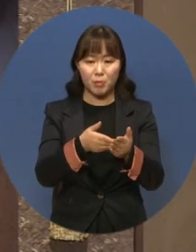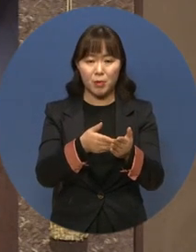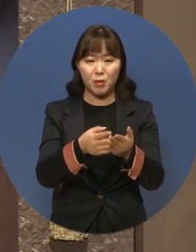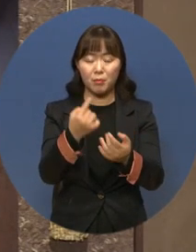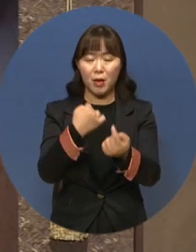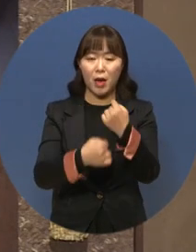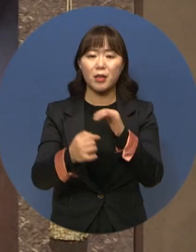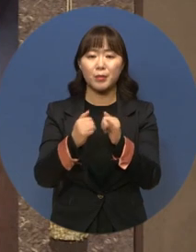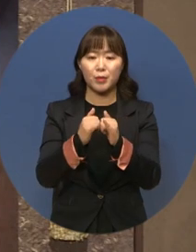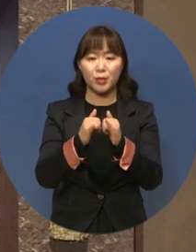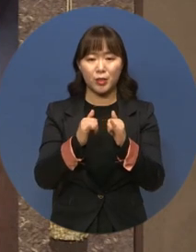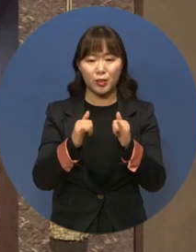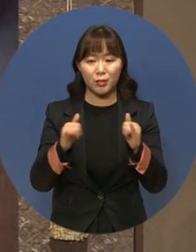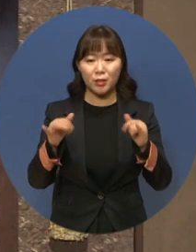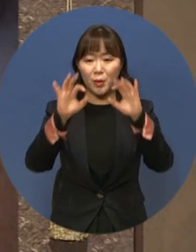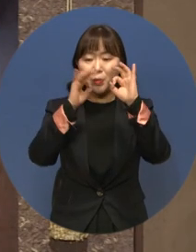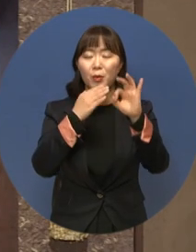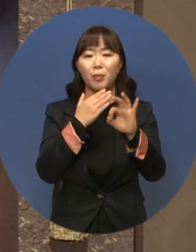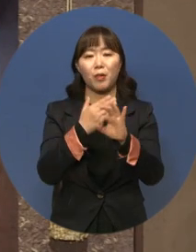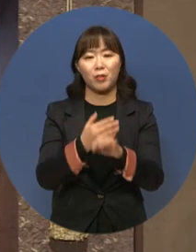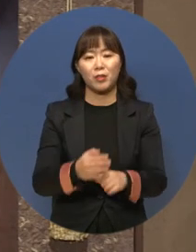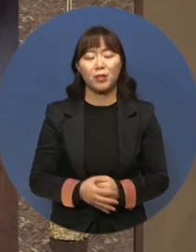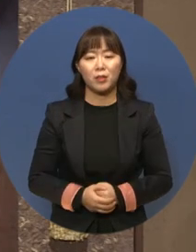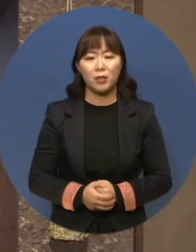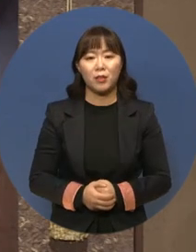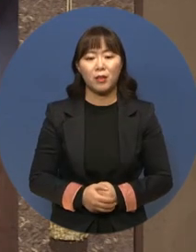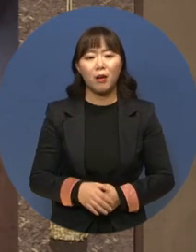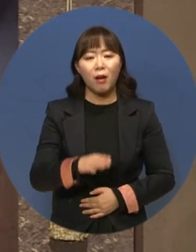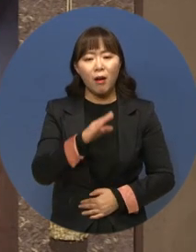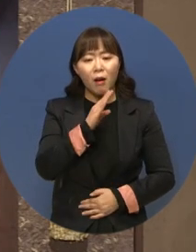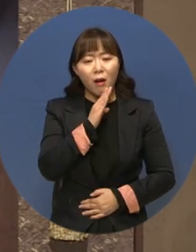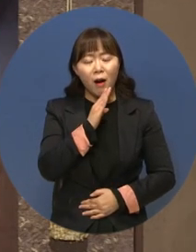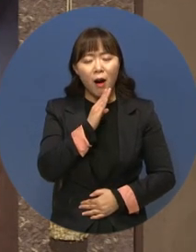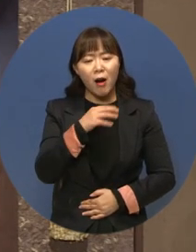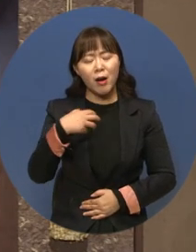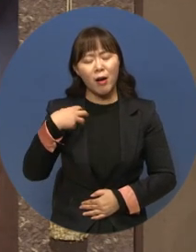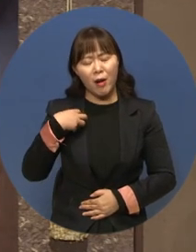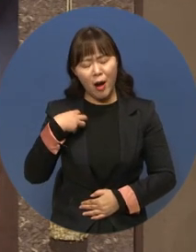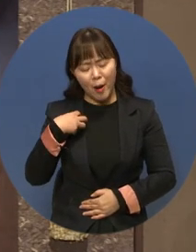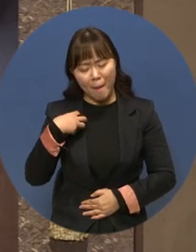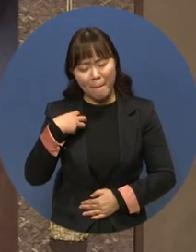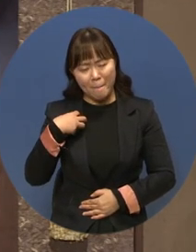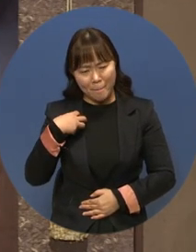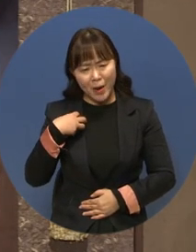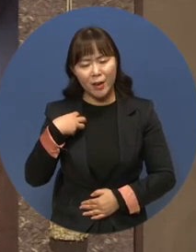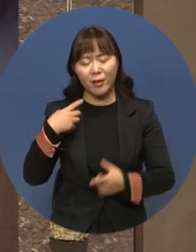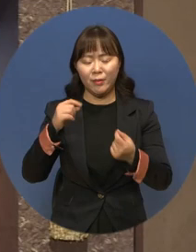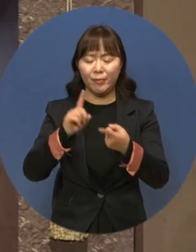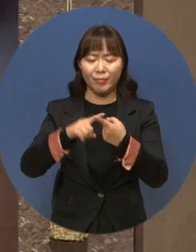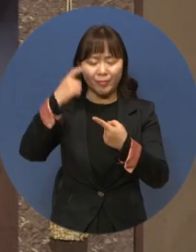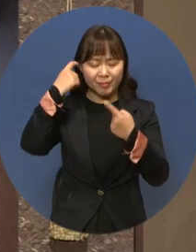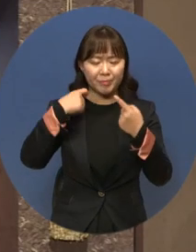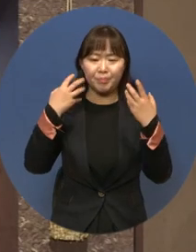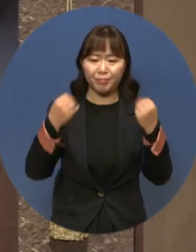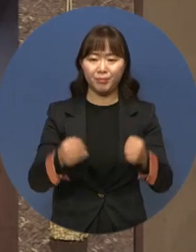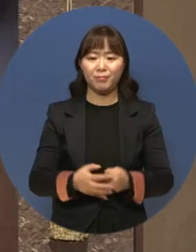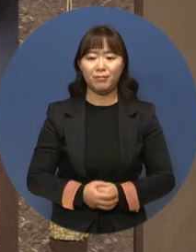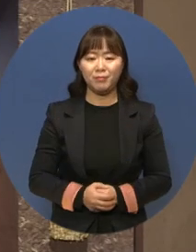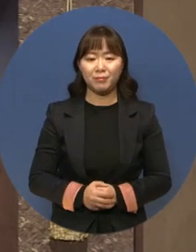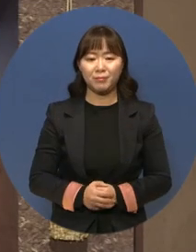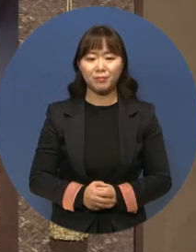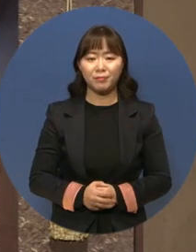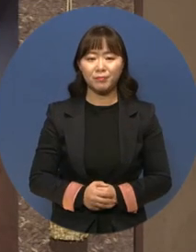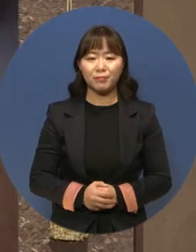말씀하시는 분들 이런 분들 보면서 정말 그 책임감과 사명감을 많이 느꼈습니다. 그때.